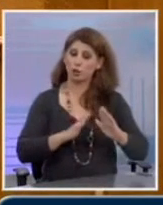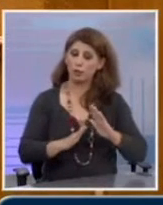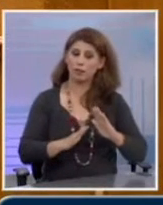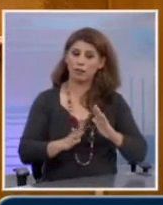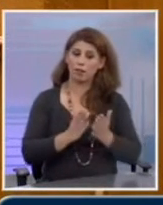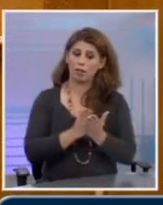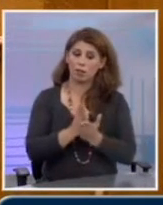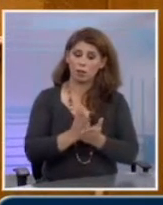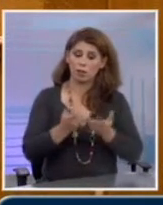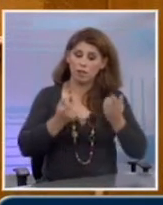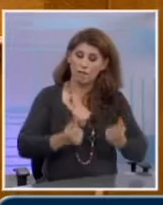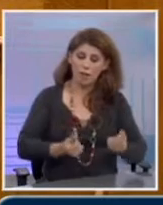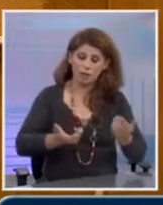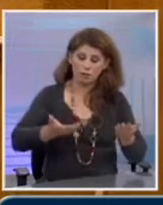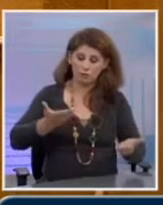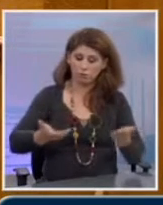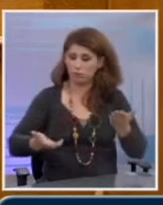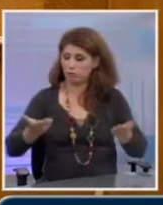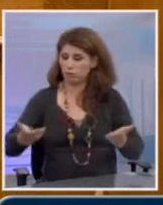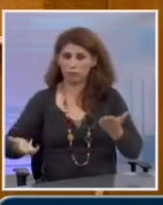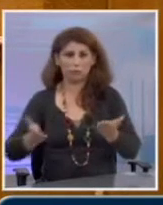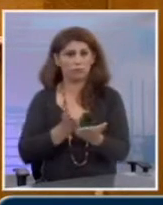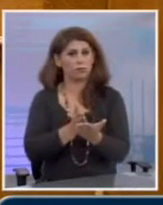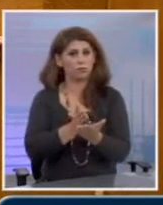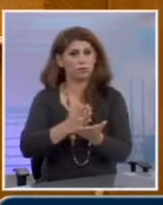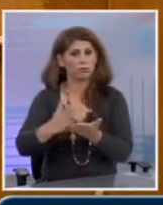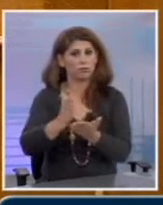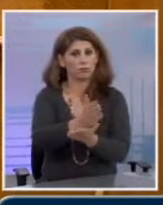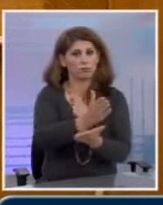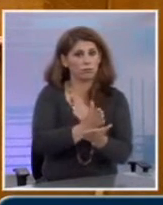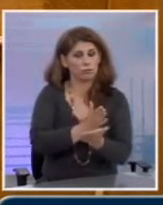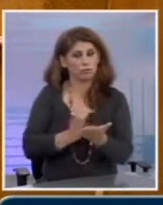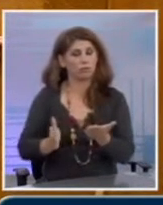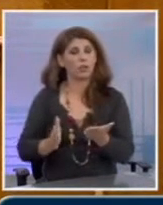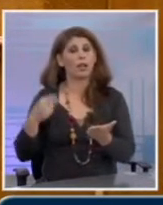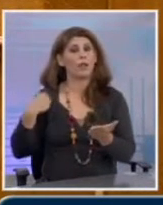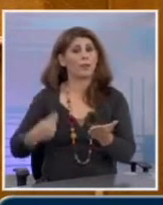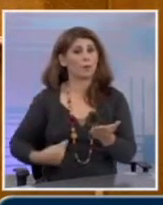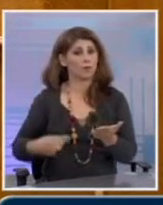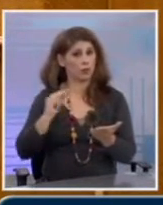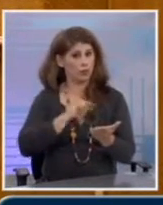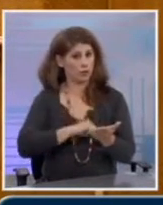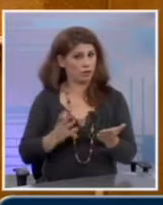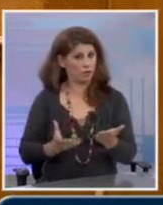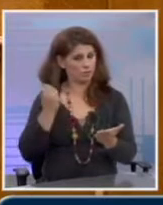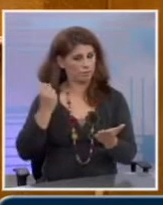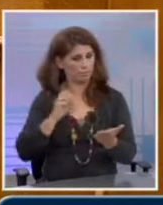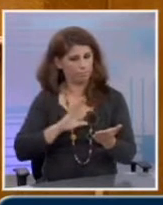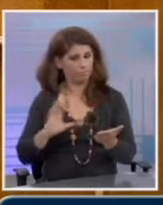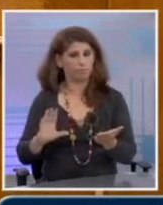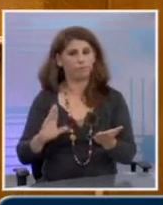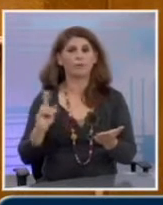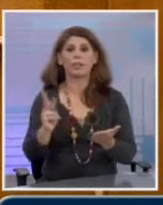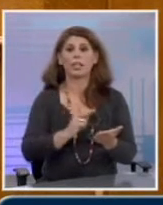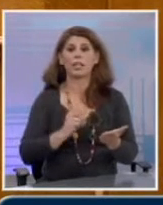βαρών, να διασφαλίζουν το δημόσιο συμφέρον και την κοινωνική συνοχή